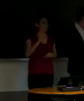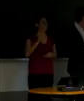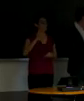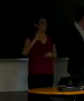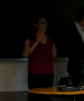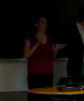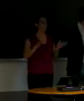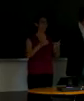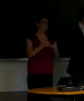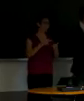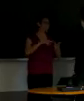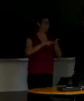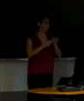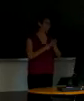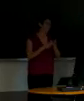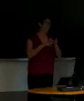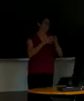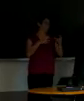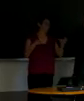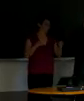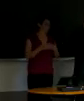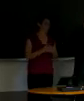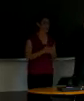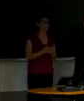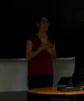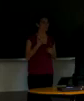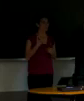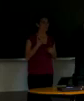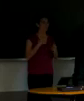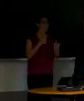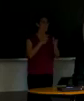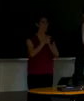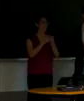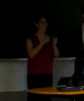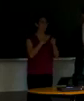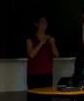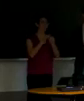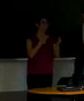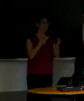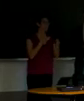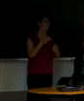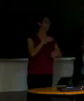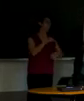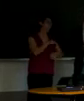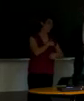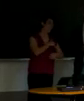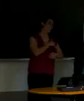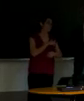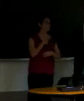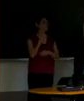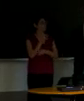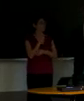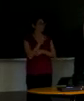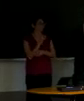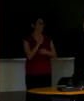Industriale, il perfetto rapporto studenti-docenti, quasi come fosse un'università privata, ma è un'università pubblica. È